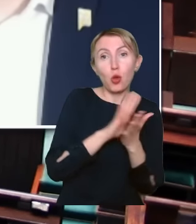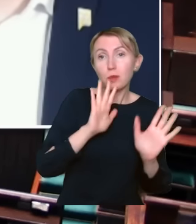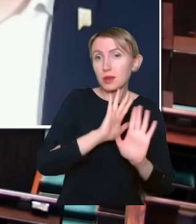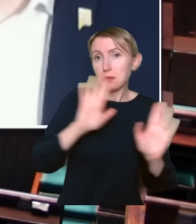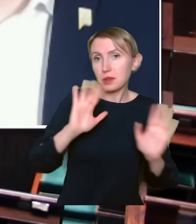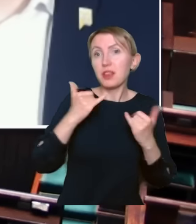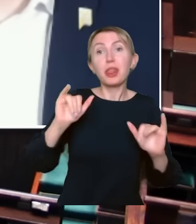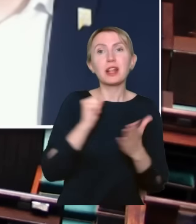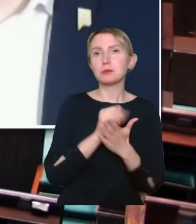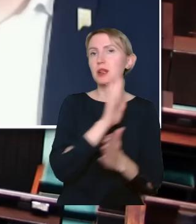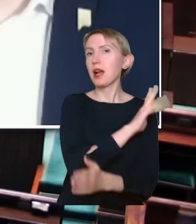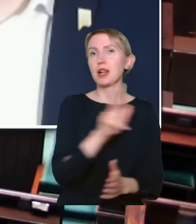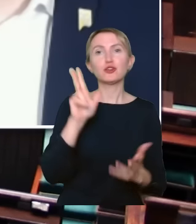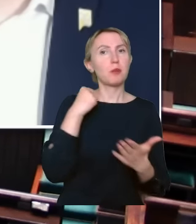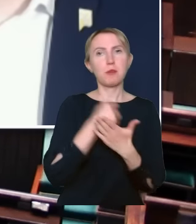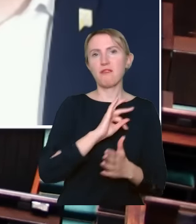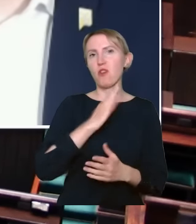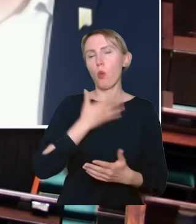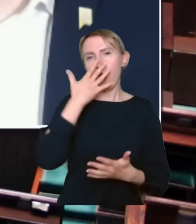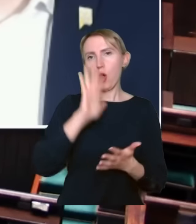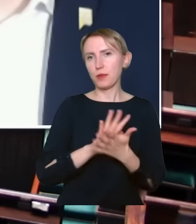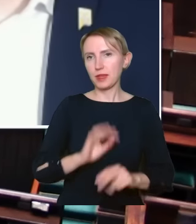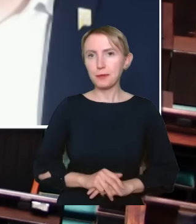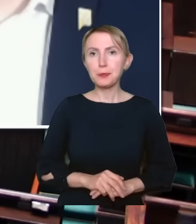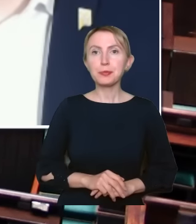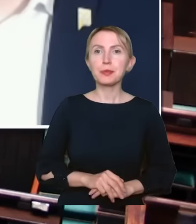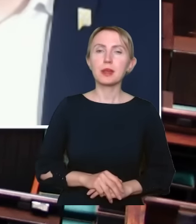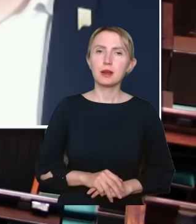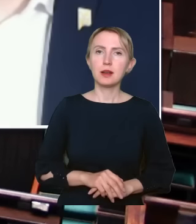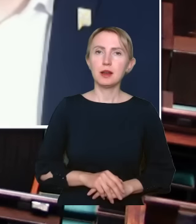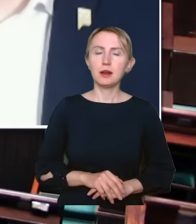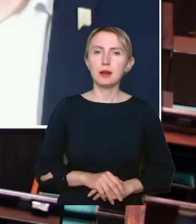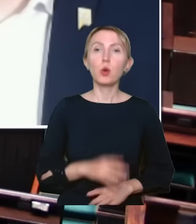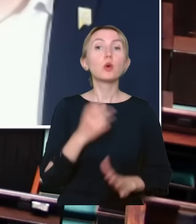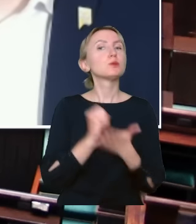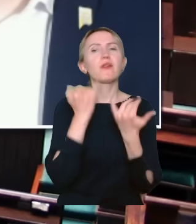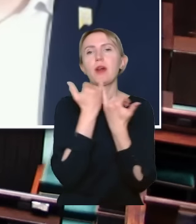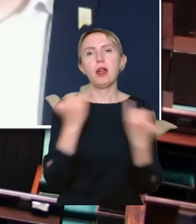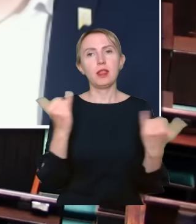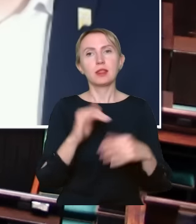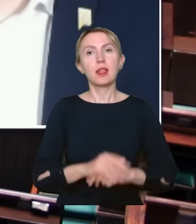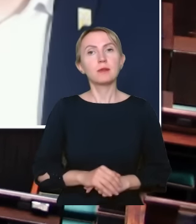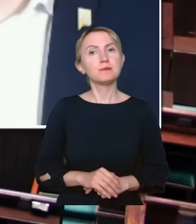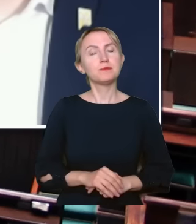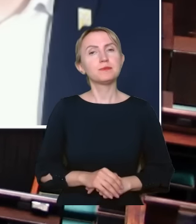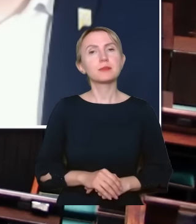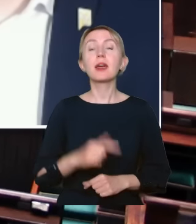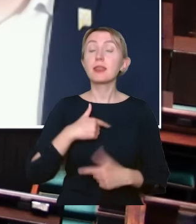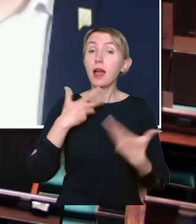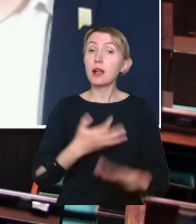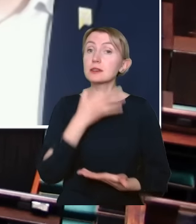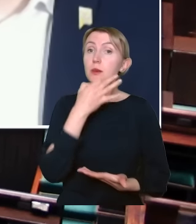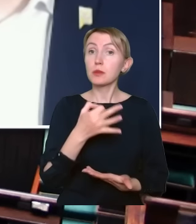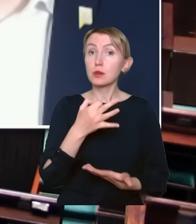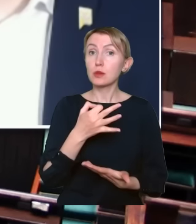kwestia. Każdy ma prawo do oceny jakiegokolwiek sądu w Polsce. To jest kwestia zupełnie bezsporna, ale pytam się, czy przy